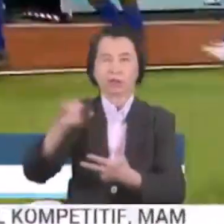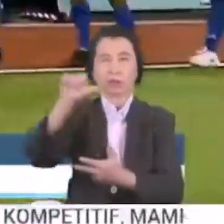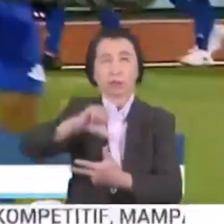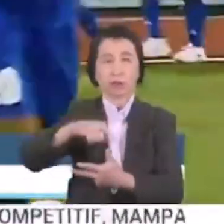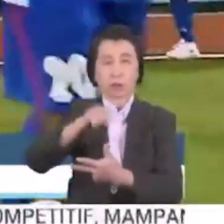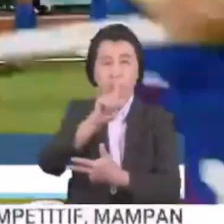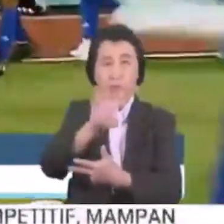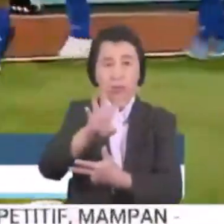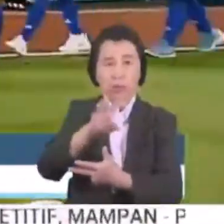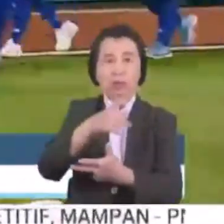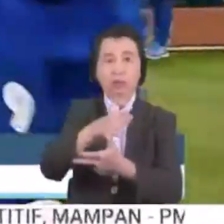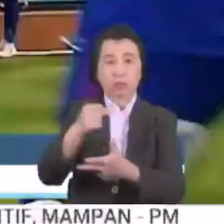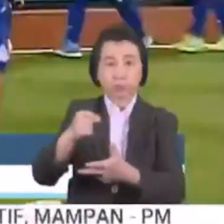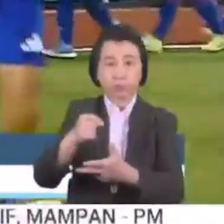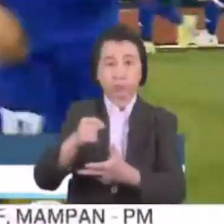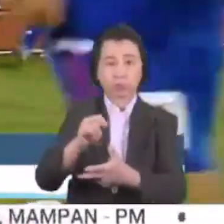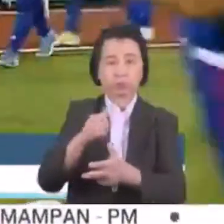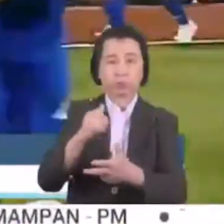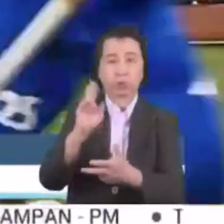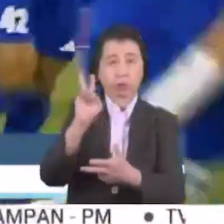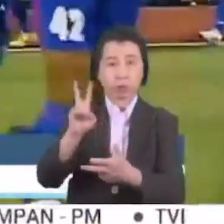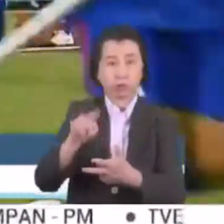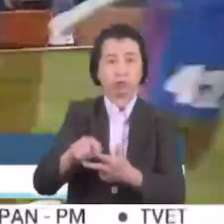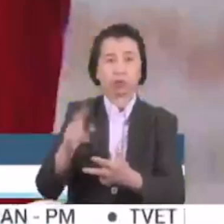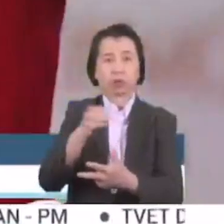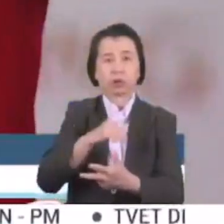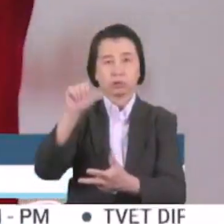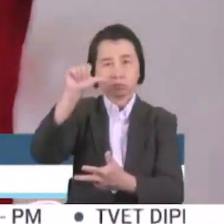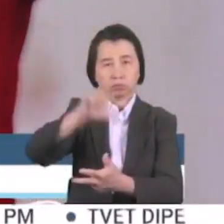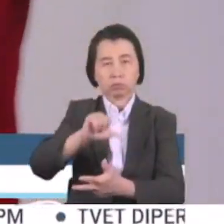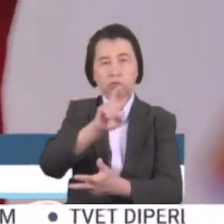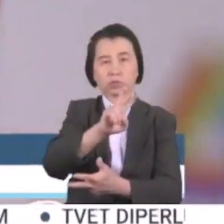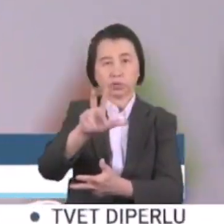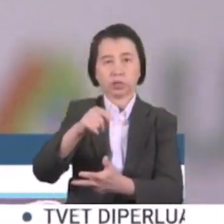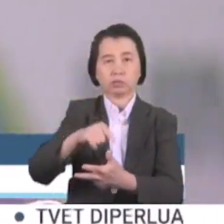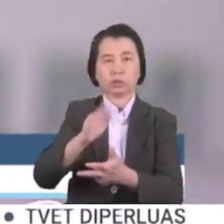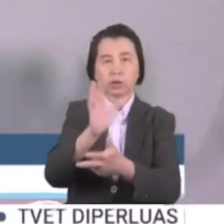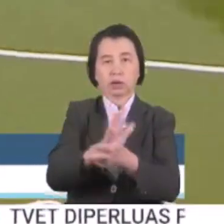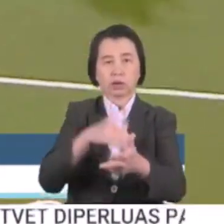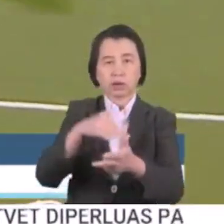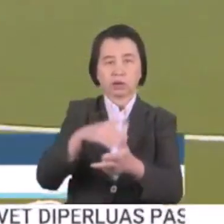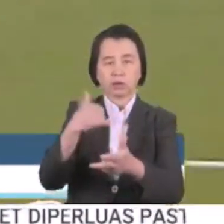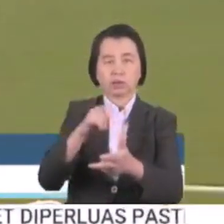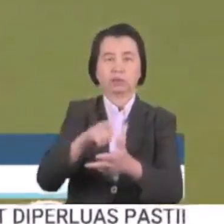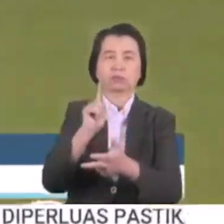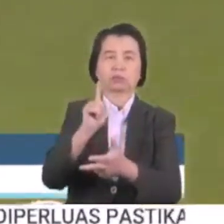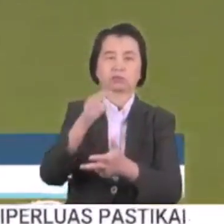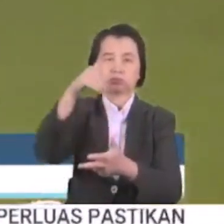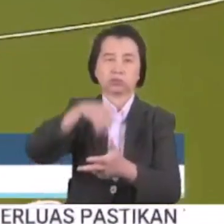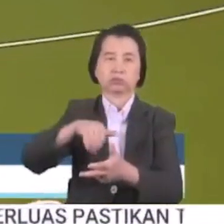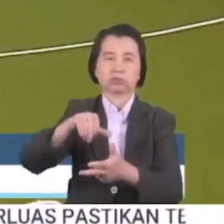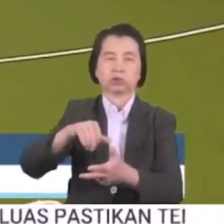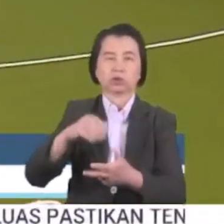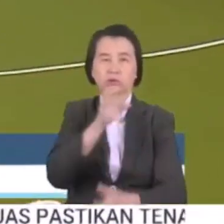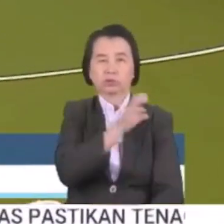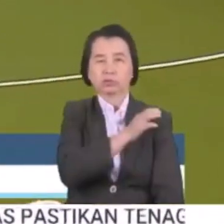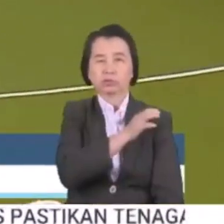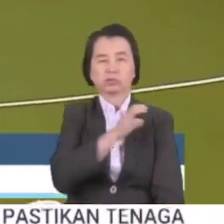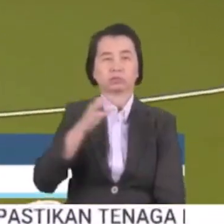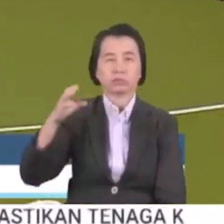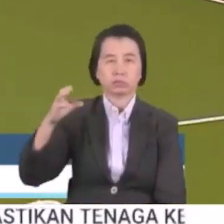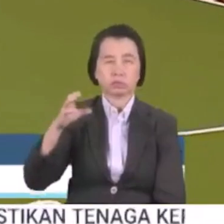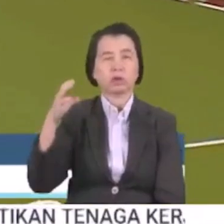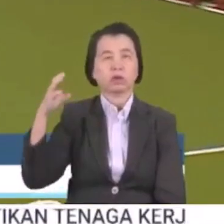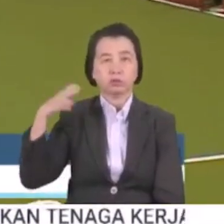tewas 1-4 kepada Jepun pada aksi kedua dan tewas 2-3 kepada New Zealand pada aksi pertama. Jurulatih Young